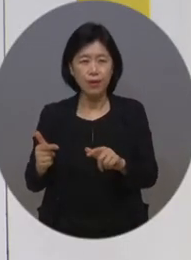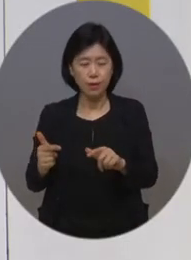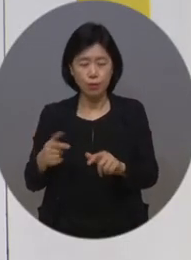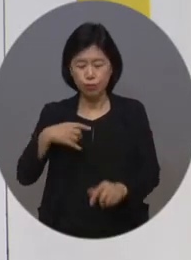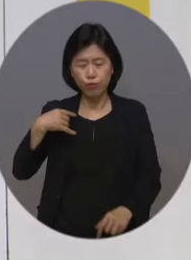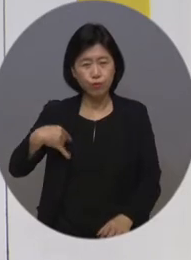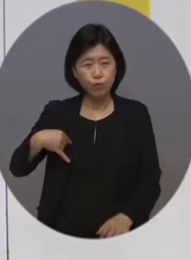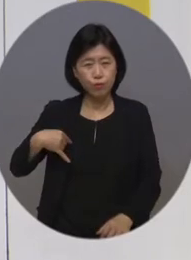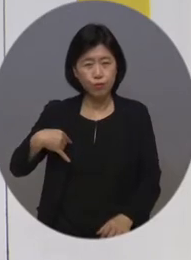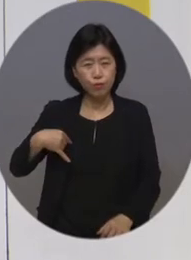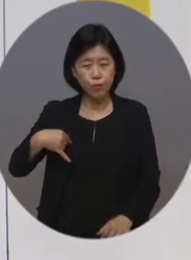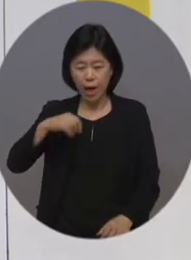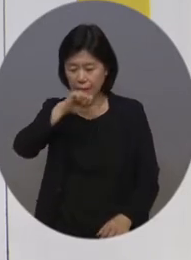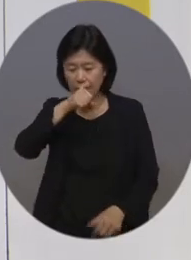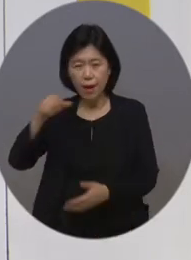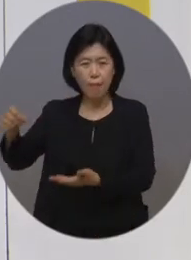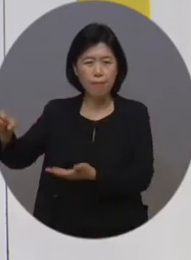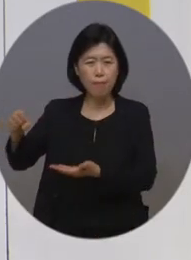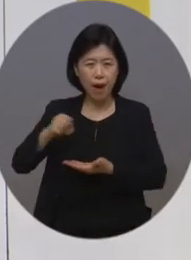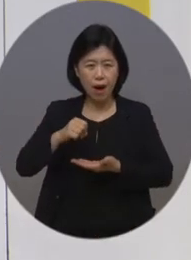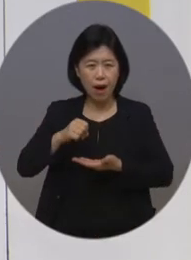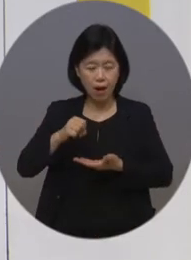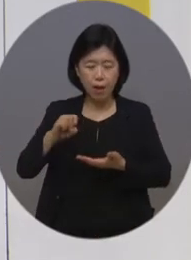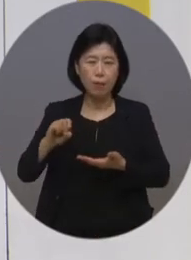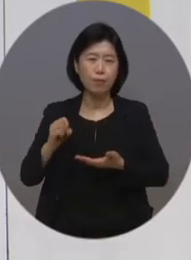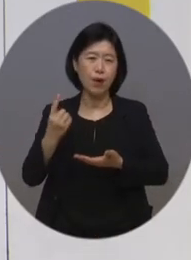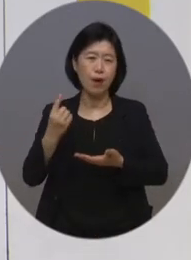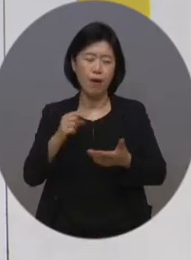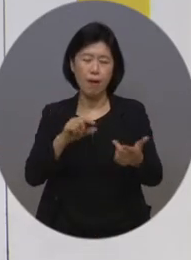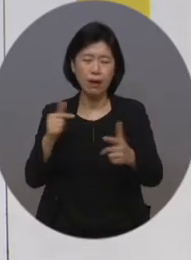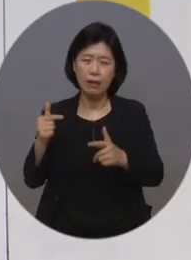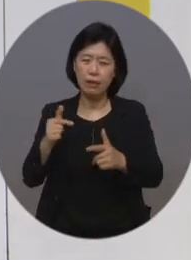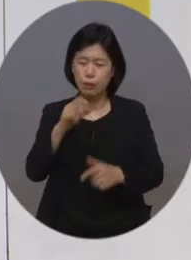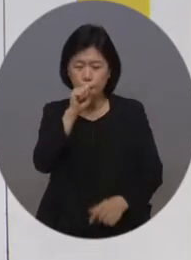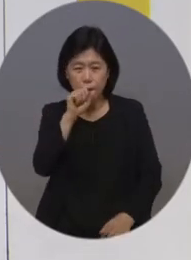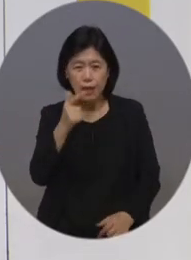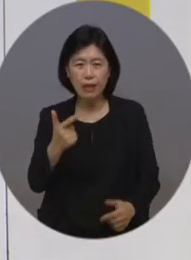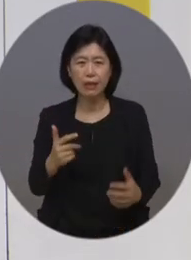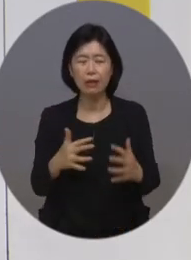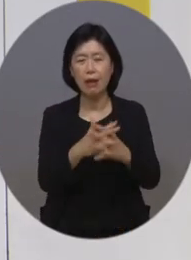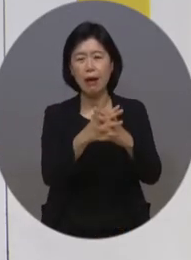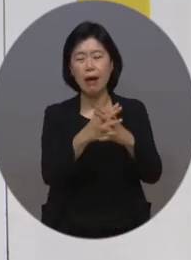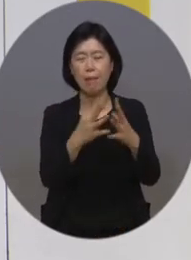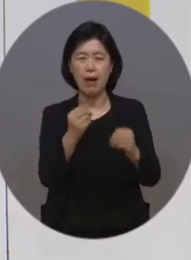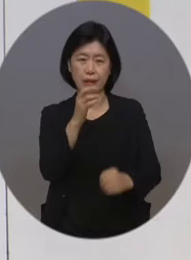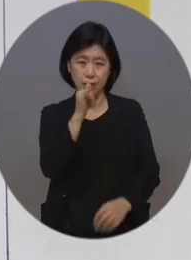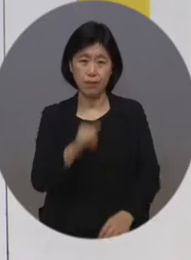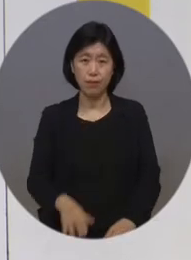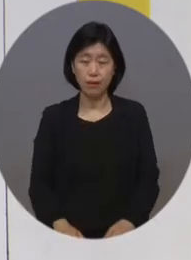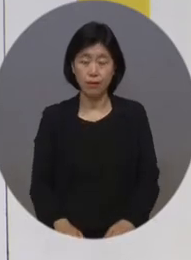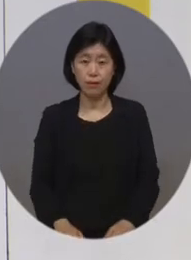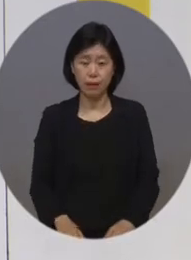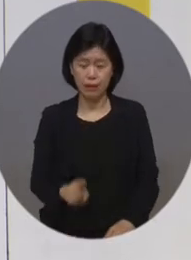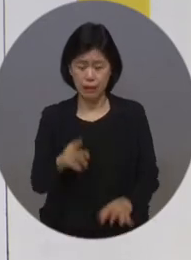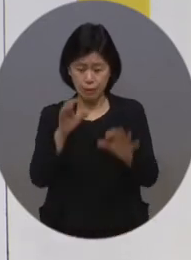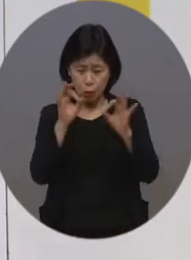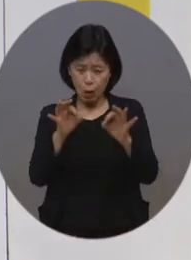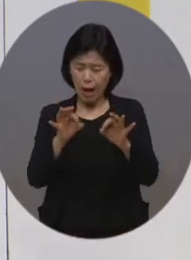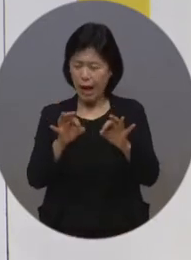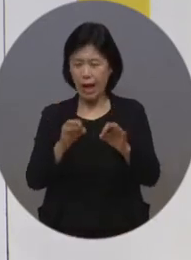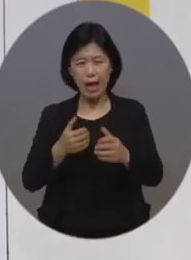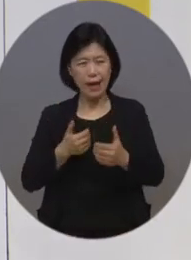의한 개발 들이 많이 됐었는데 제가 취미 보니까 수십 건이 그의 진행되고 있는 거에요 대부분을 다 충전 시켰습니다 네